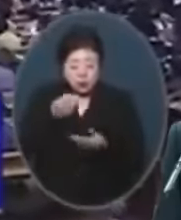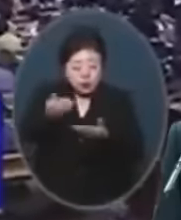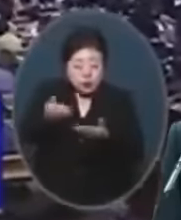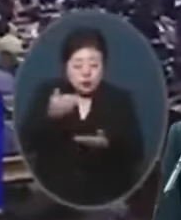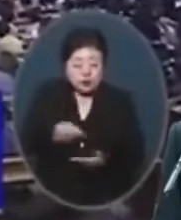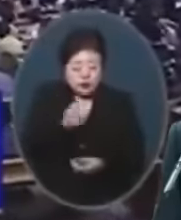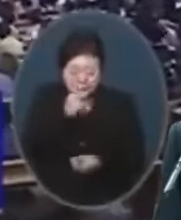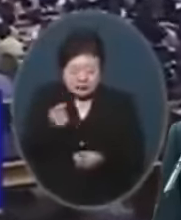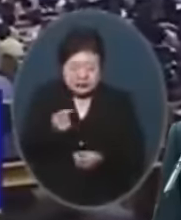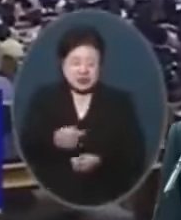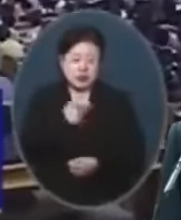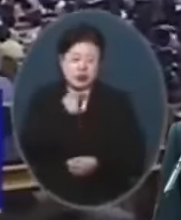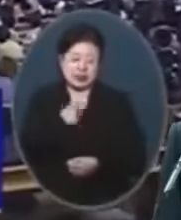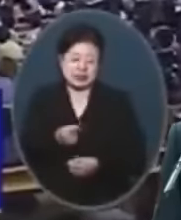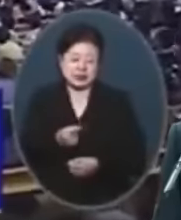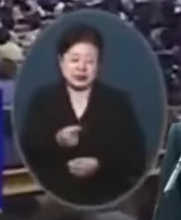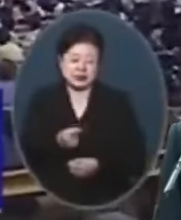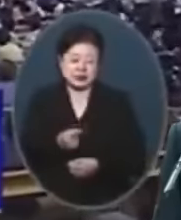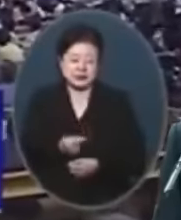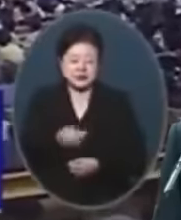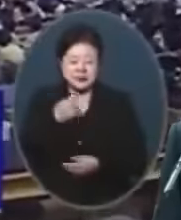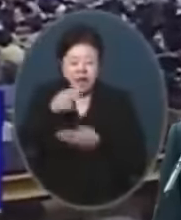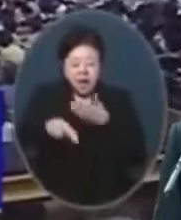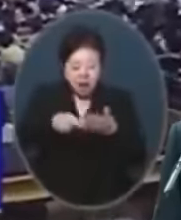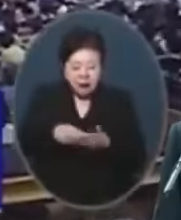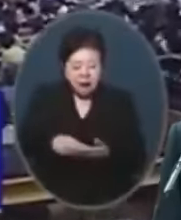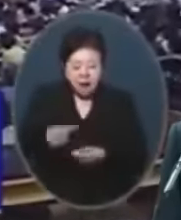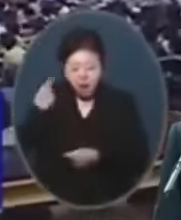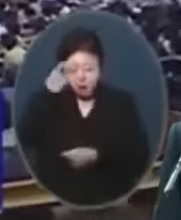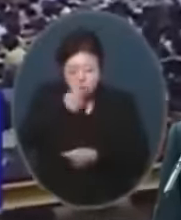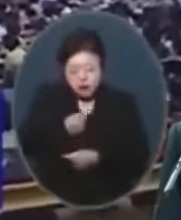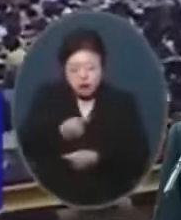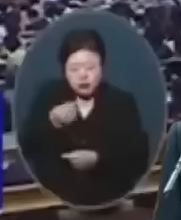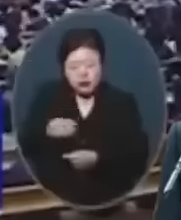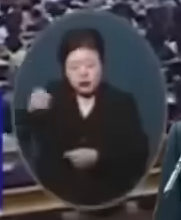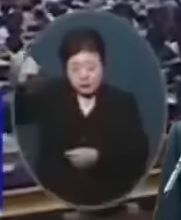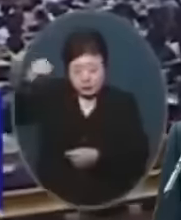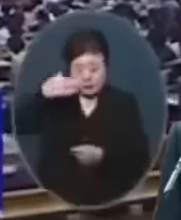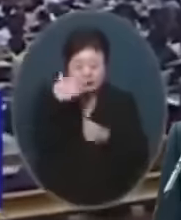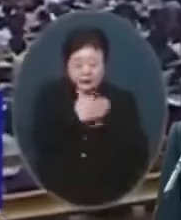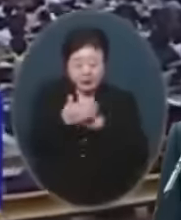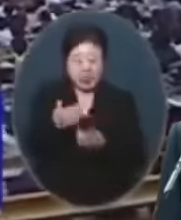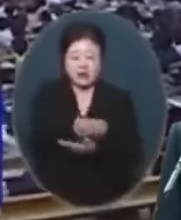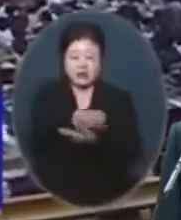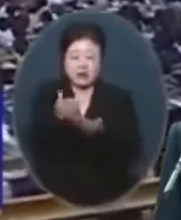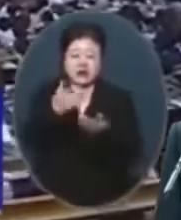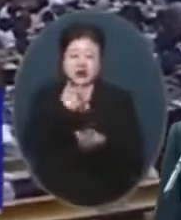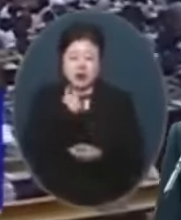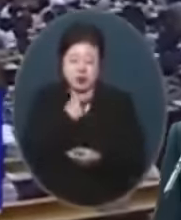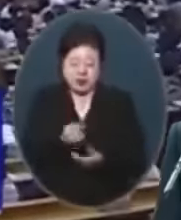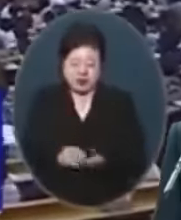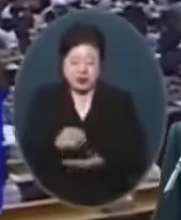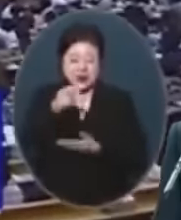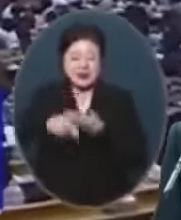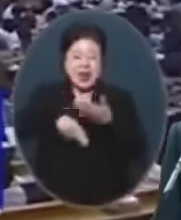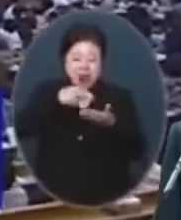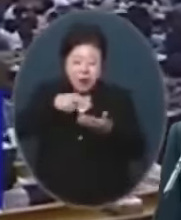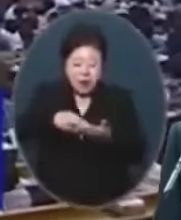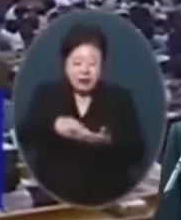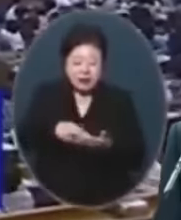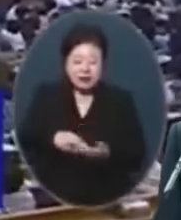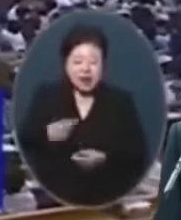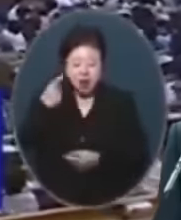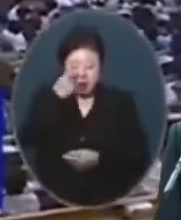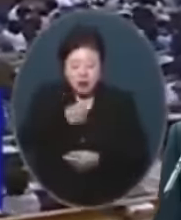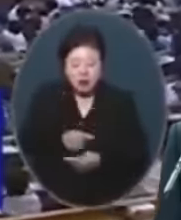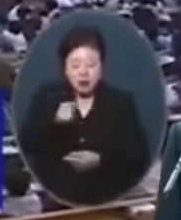너를 지키시기를 원하며 야훼는 그의 얼굴을 내게 비추어 은혜 베푸시기를 원하며 야훼는 그